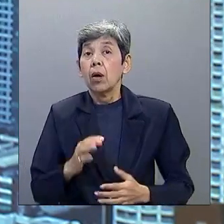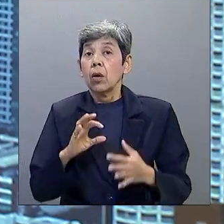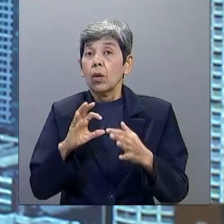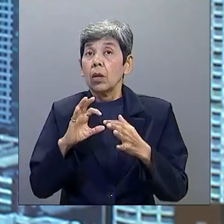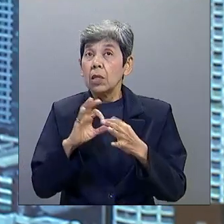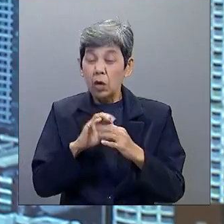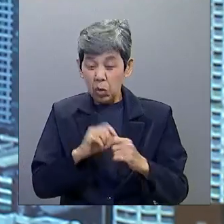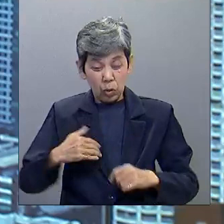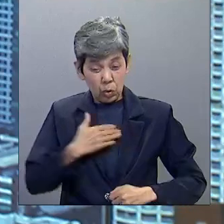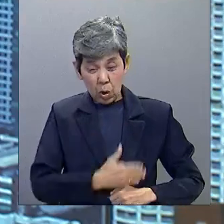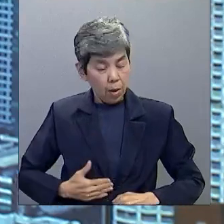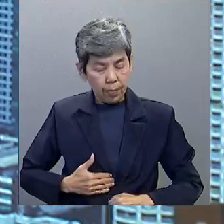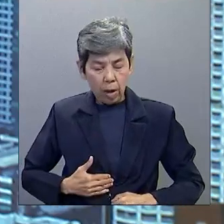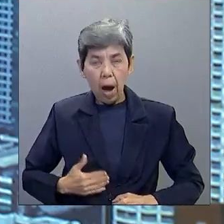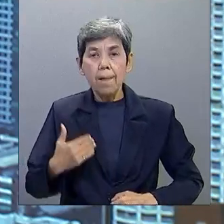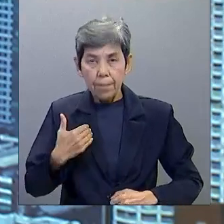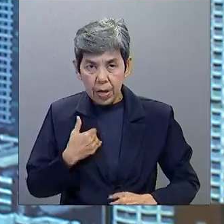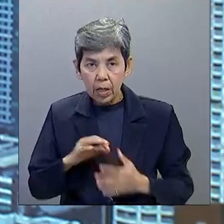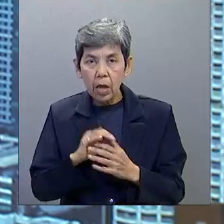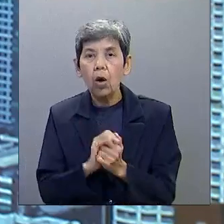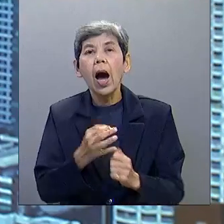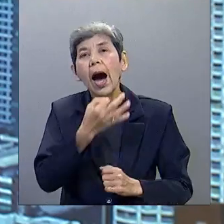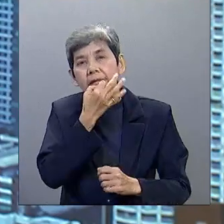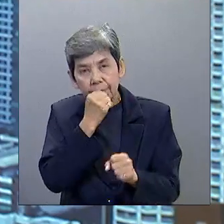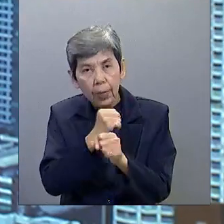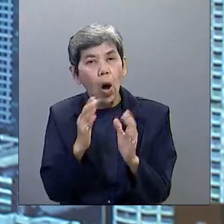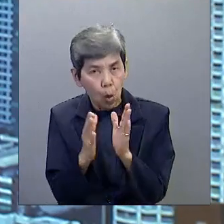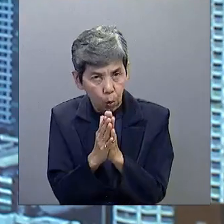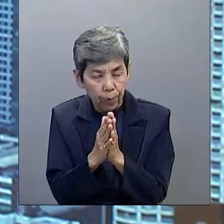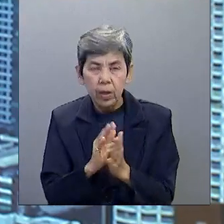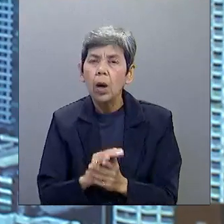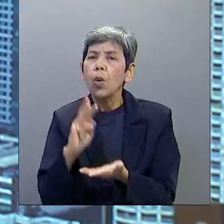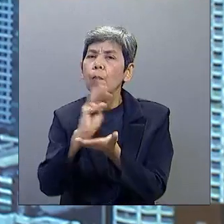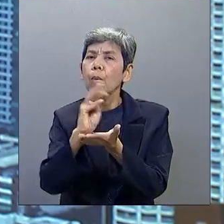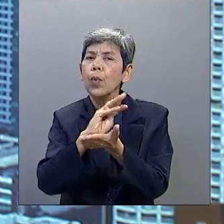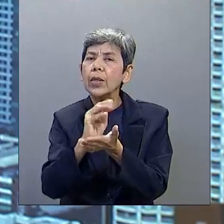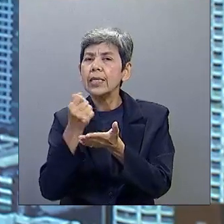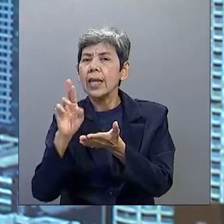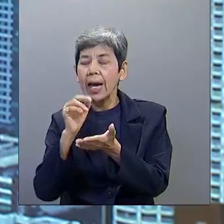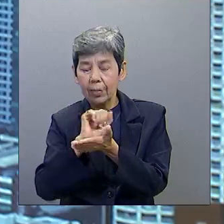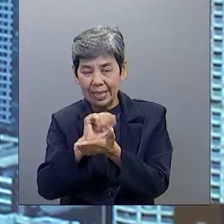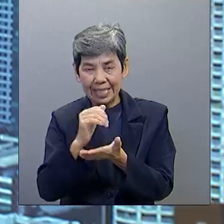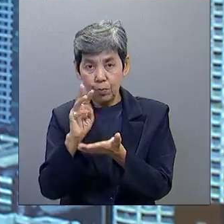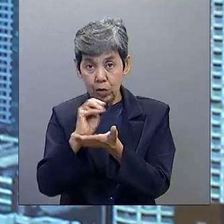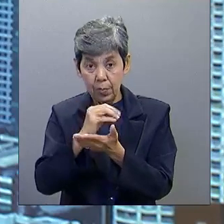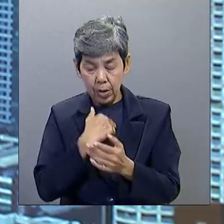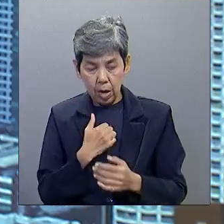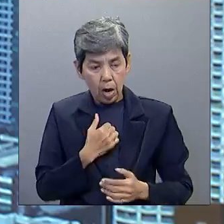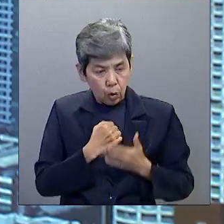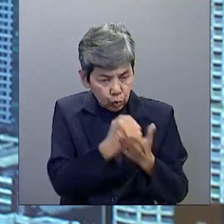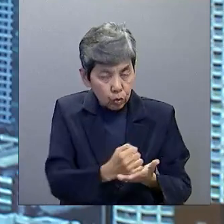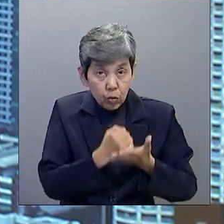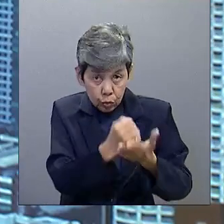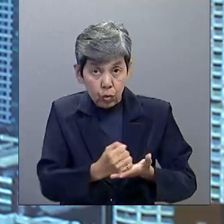ะเนี่ยไม่ใช่แค่เรื่องของกายอย่างเดียวมันเป็นเรื่องของสัมมาอาชีพด้วยคือทางมูลนิธิอิสระชนเองอะค่ะเห็นบอกว่าพอเข้าไป